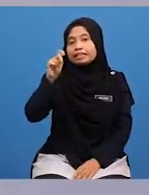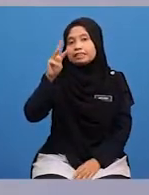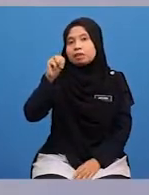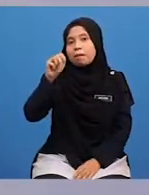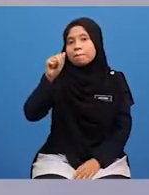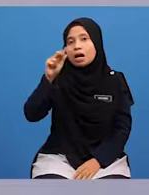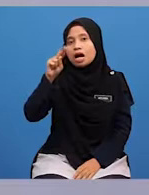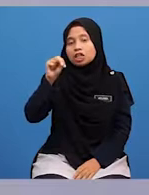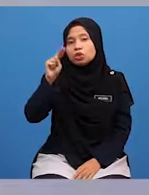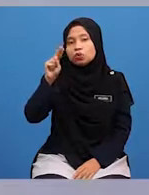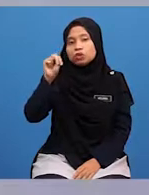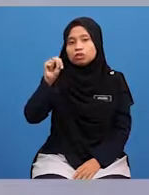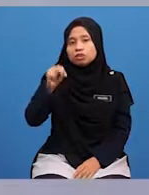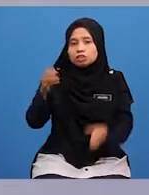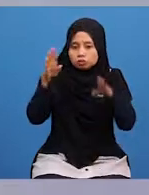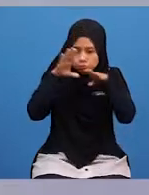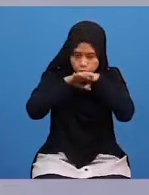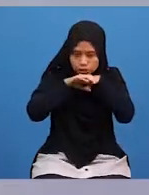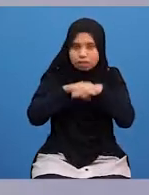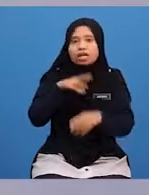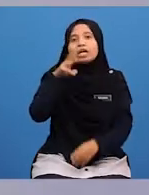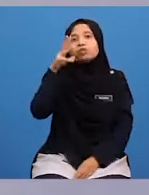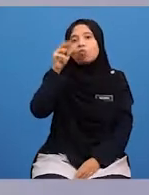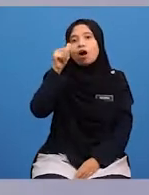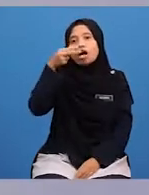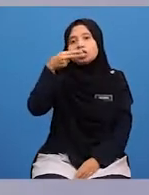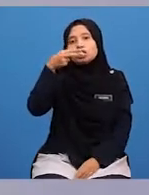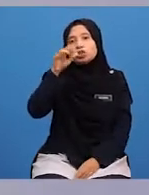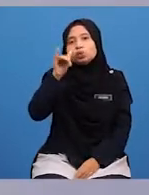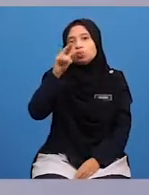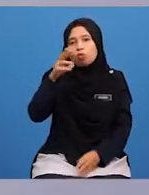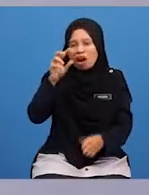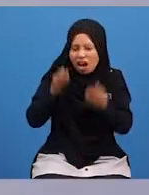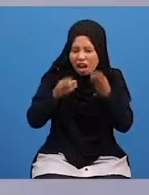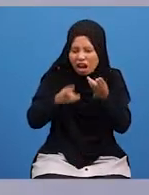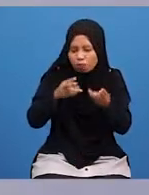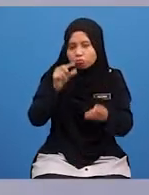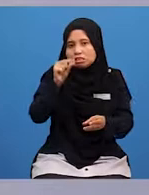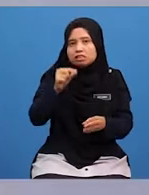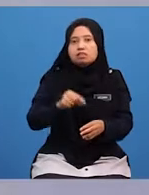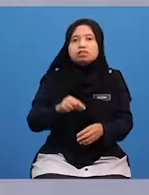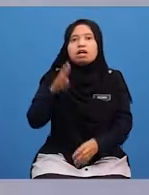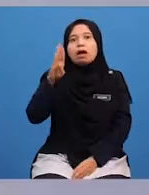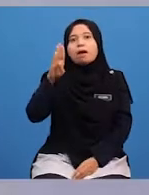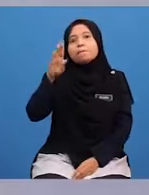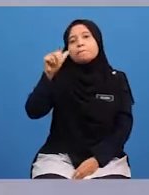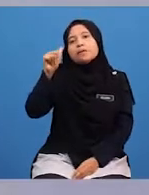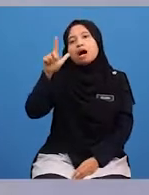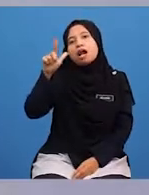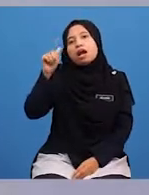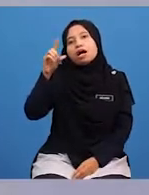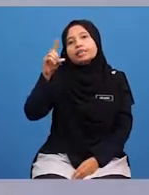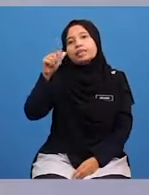iaitu menyembunyikan wahyu walaupun sedikit. Dan keempat, baladatun, iaitu